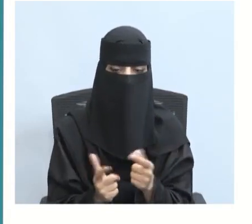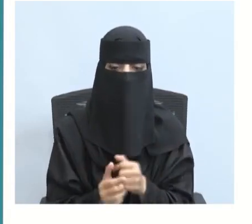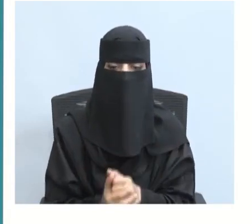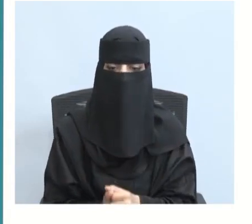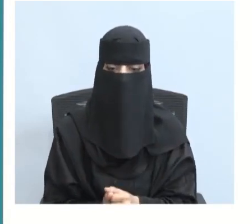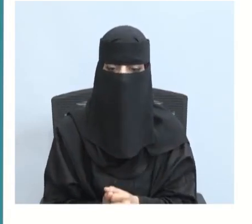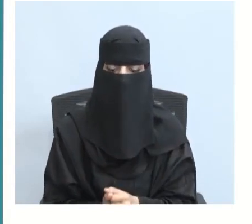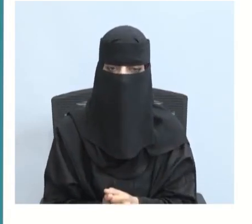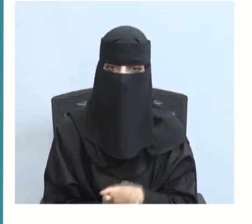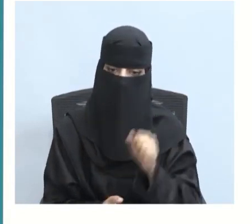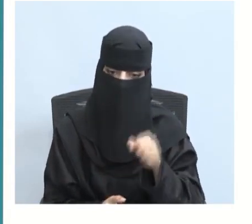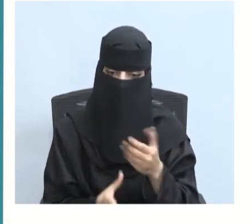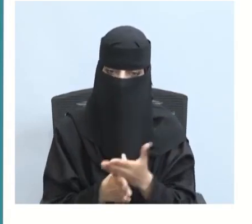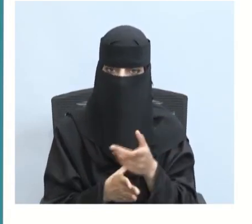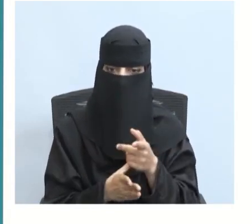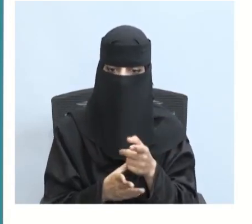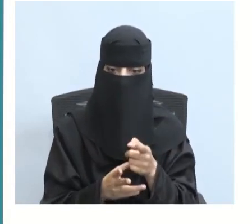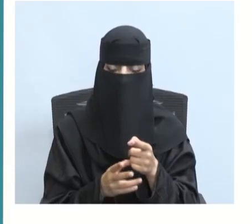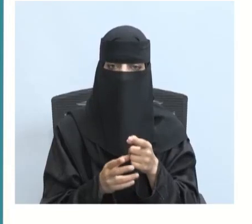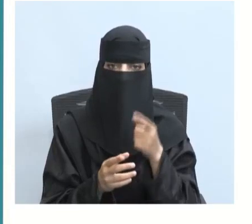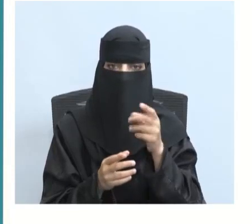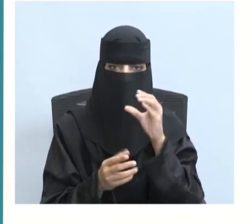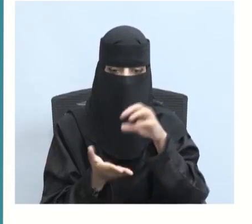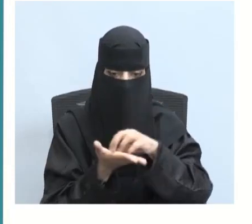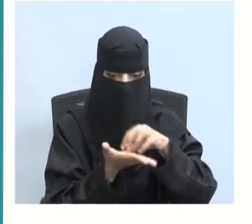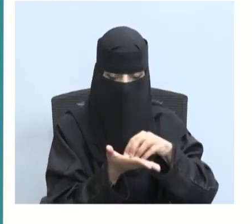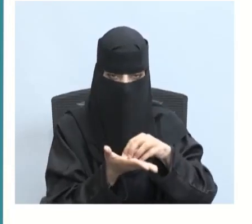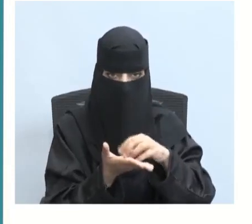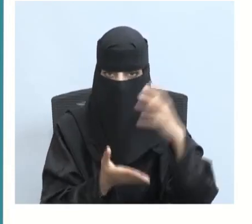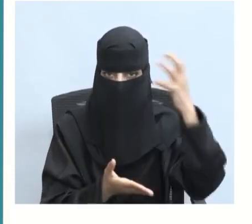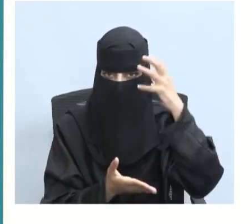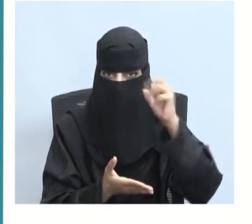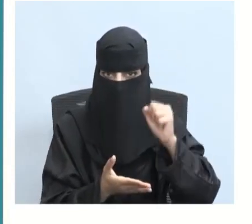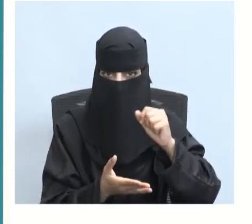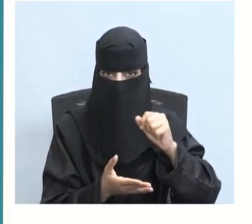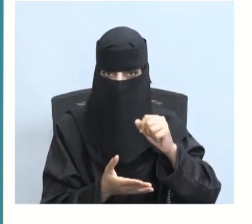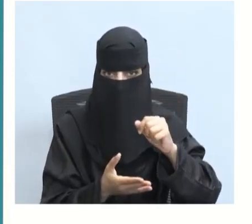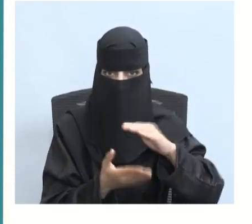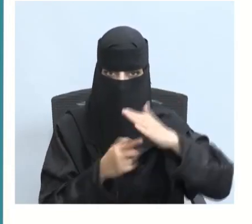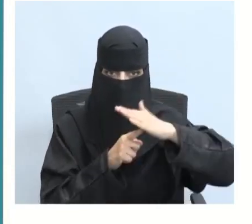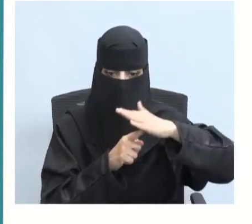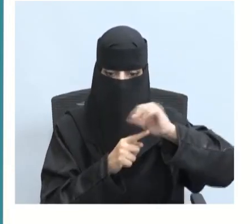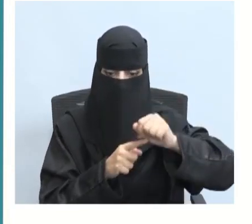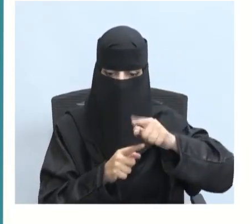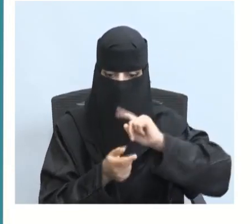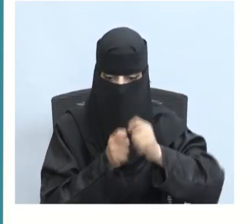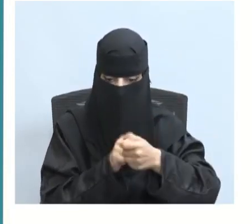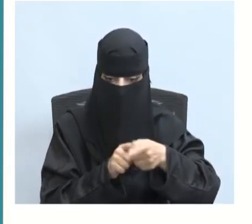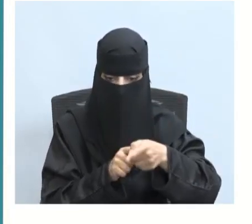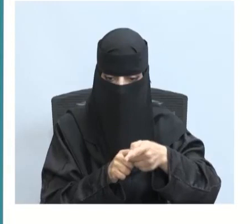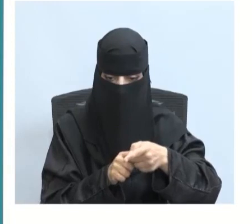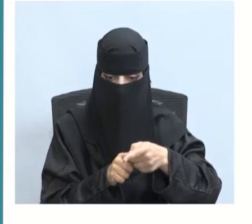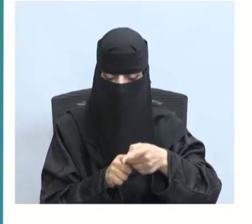بينها نعم الخليا الكهروضوئيه هي خلايا شمسيه او الالواح تحول الخلايا